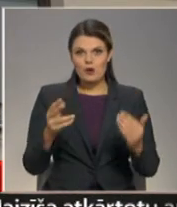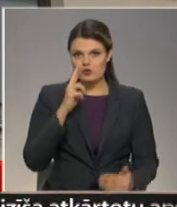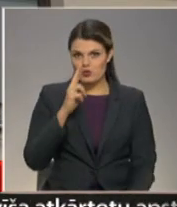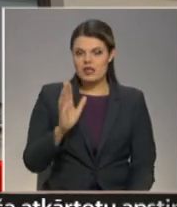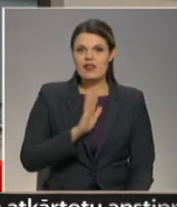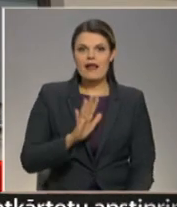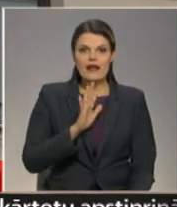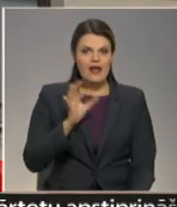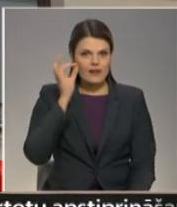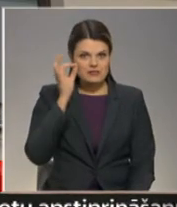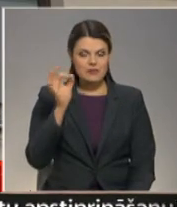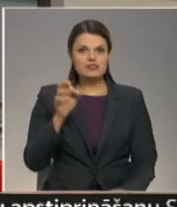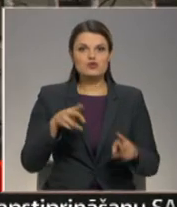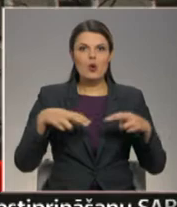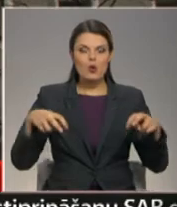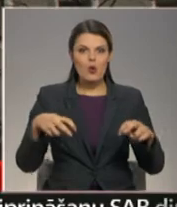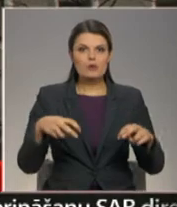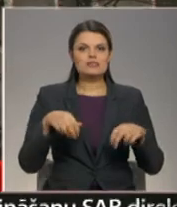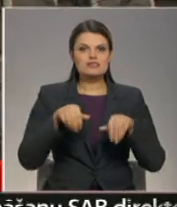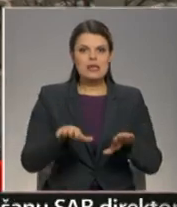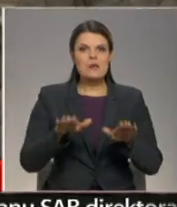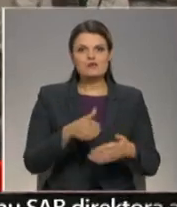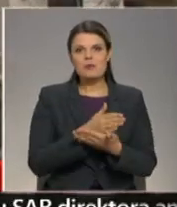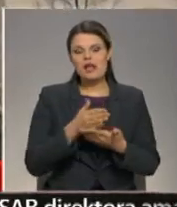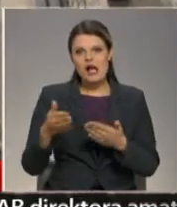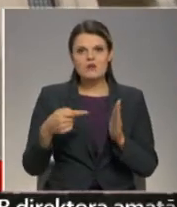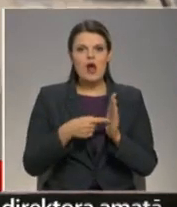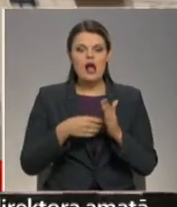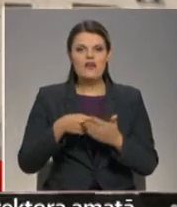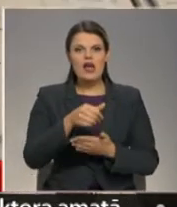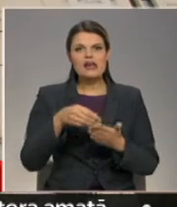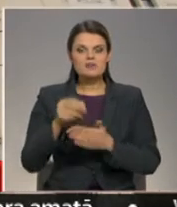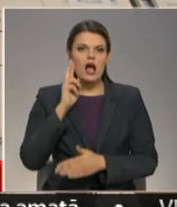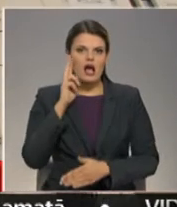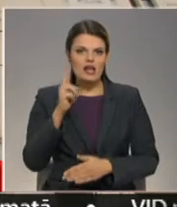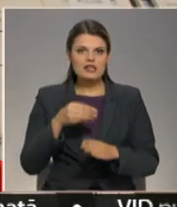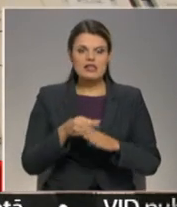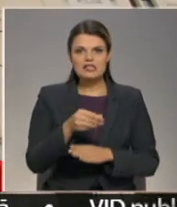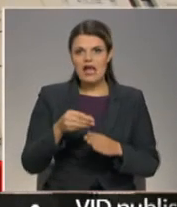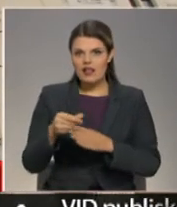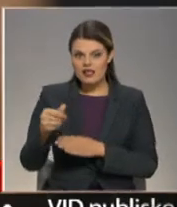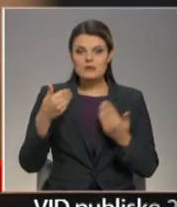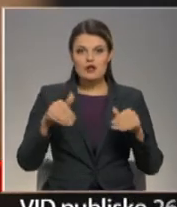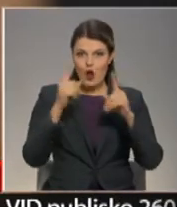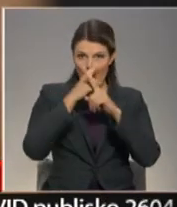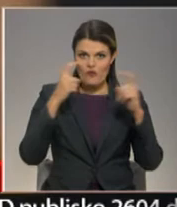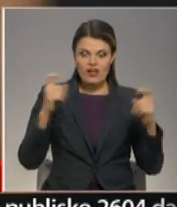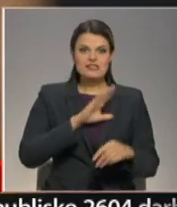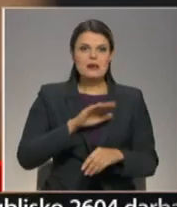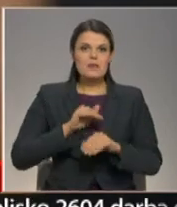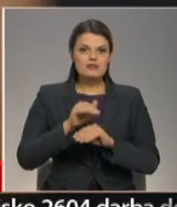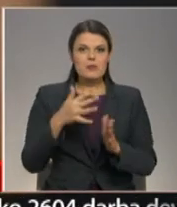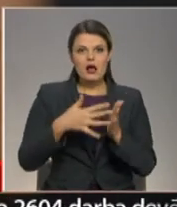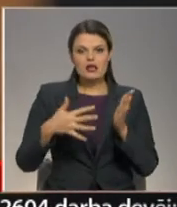gaidāms precīzs komisijas regulējums par kārtību, kādā izmaksājums garantētās atlīdzības. Jau vēstīts, ka pēc bankas